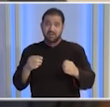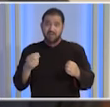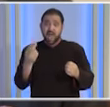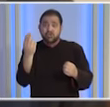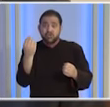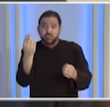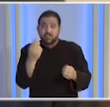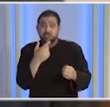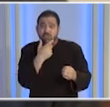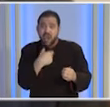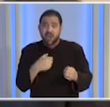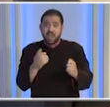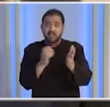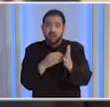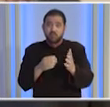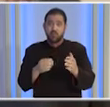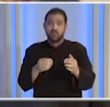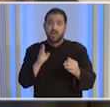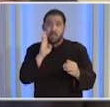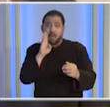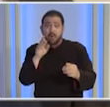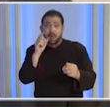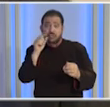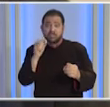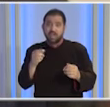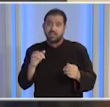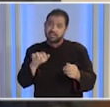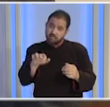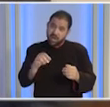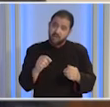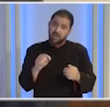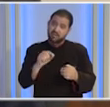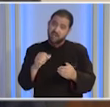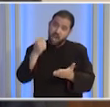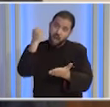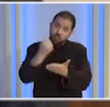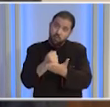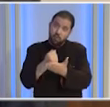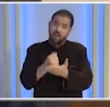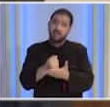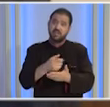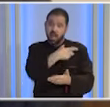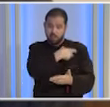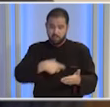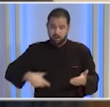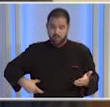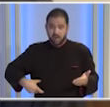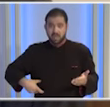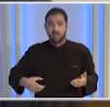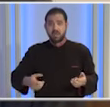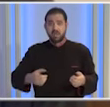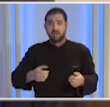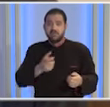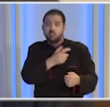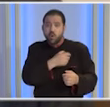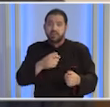a trebuit părinții ei să obțină dispensă de la primărie ca să îi îngăduie să se